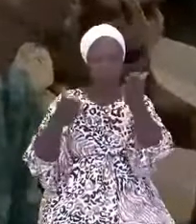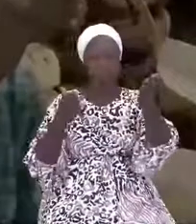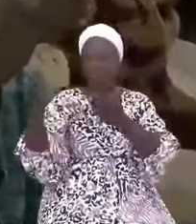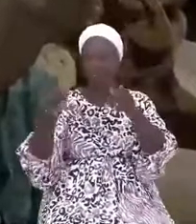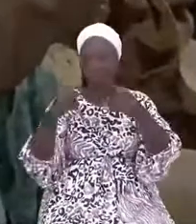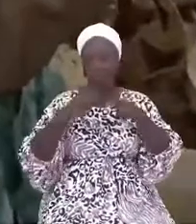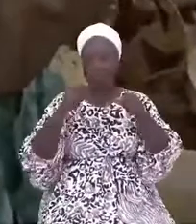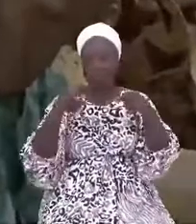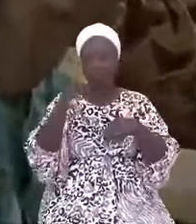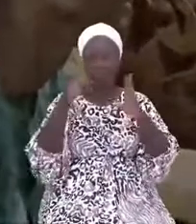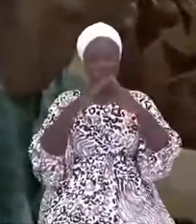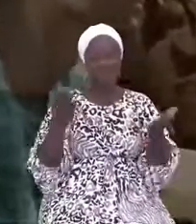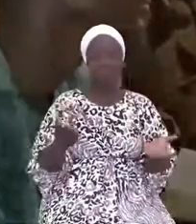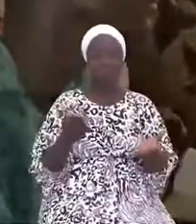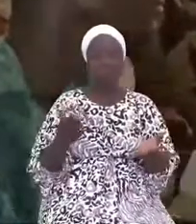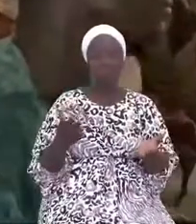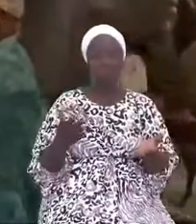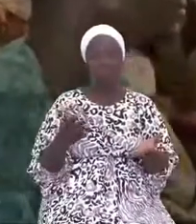Jérusalem. Ça ne sauve pas.